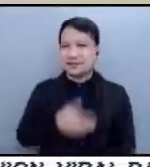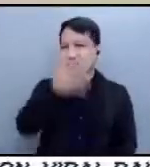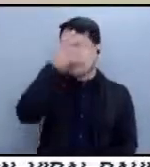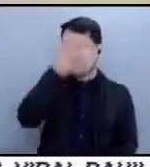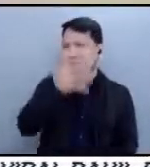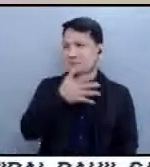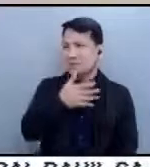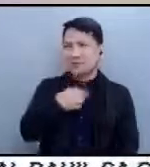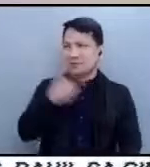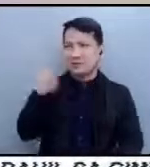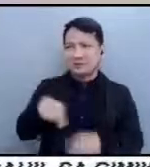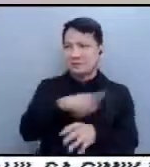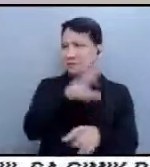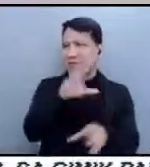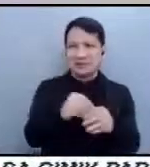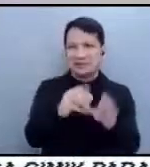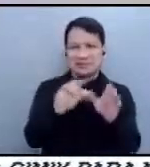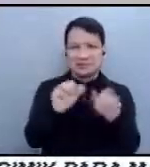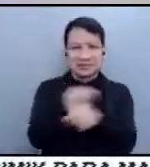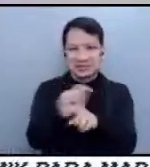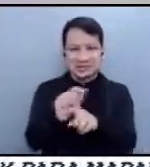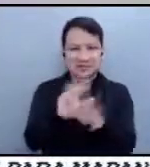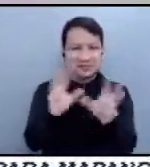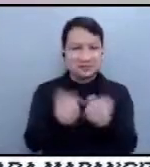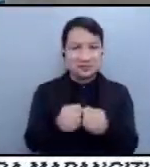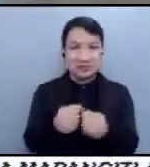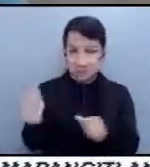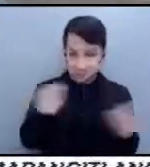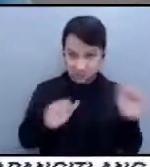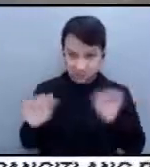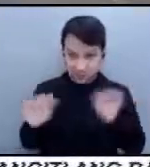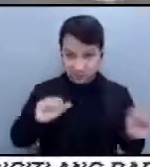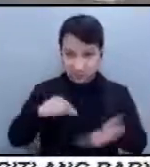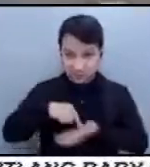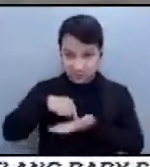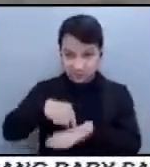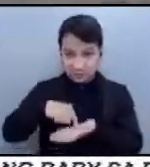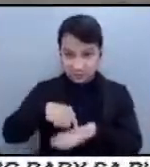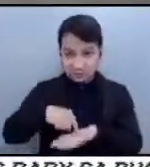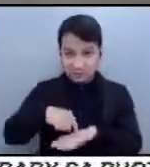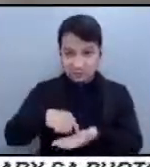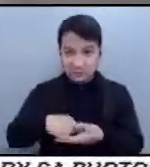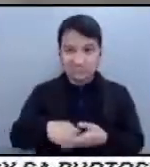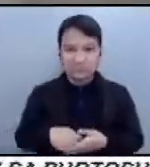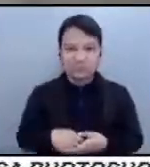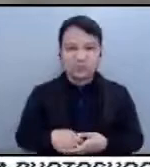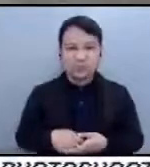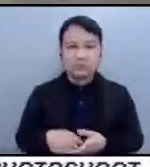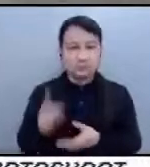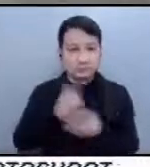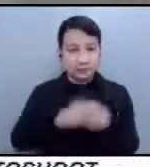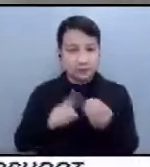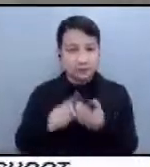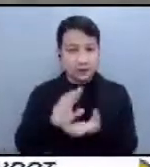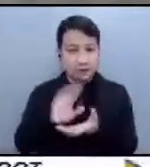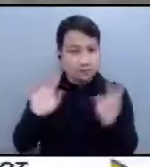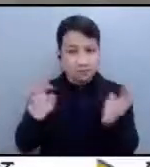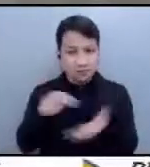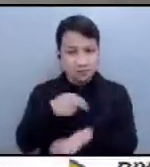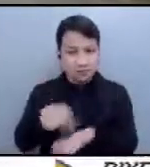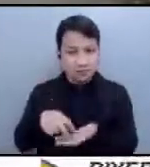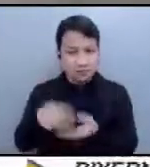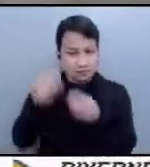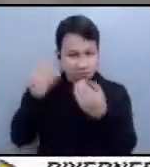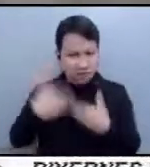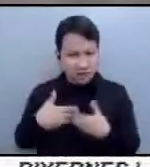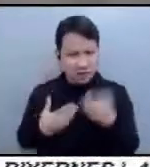eh. Pero, balita namin nag acting at modeling din kayo. No? Okay. So, hindi lang to dancing. Balitaan nyo naman kami,